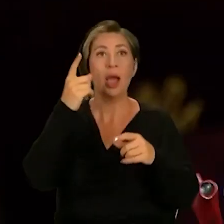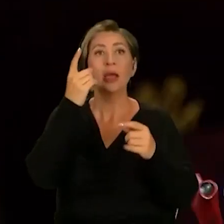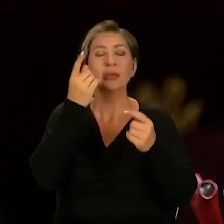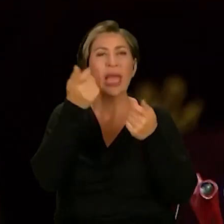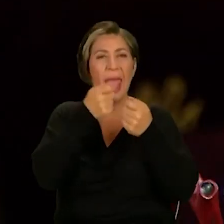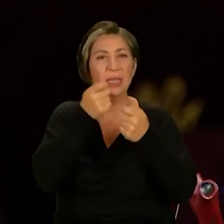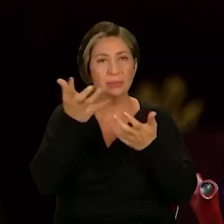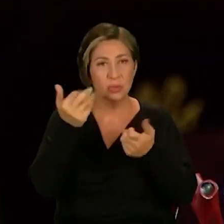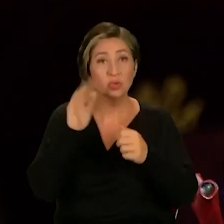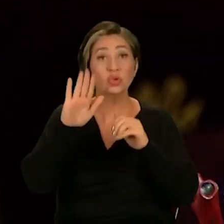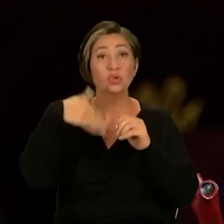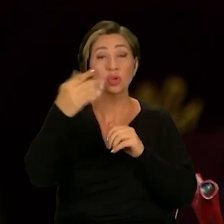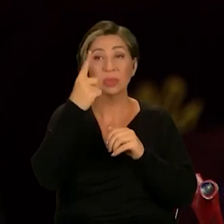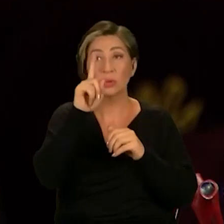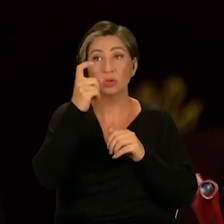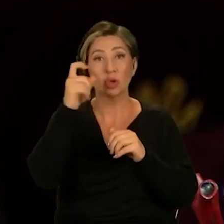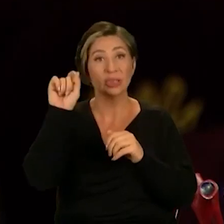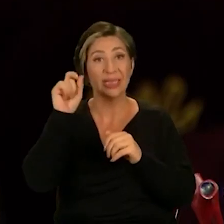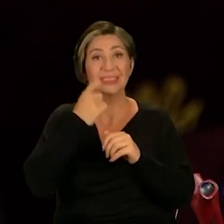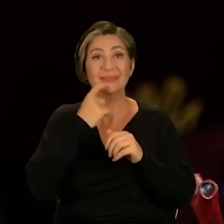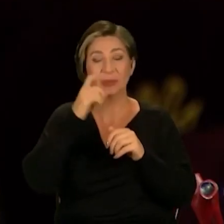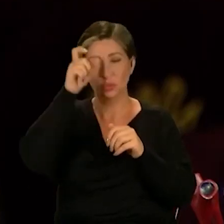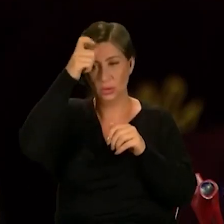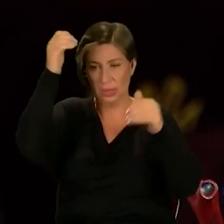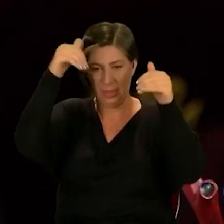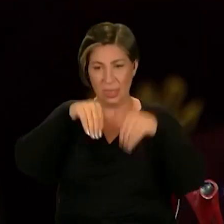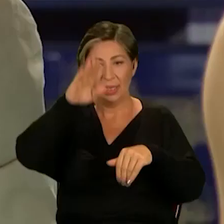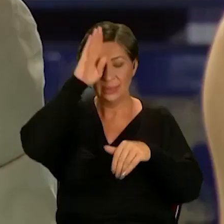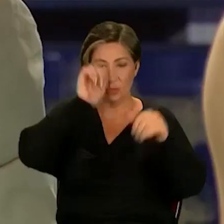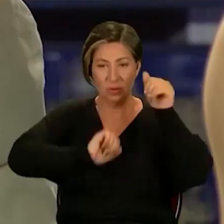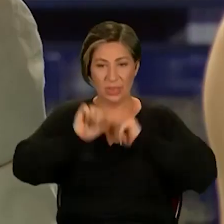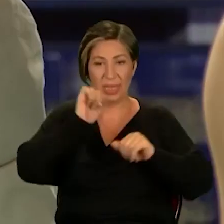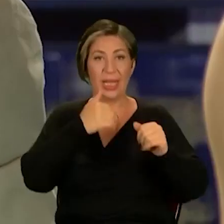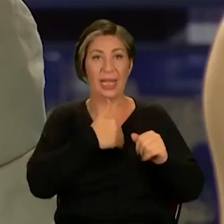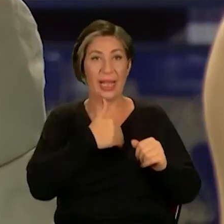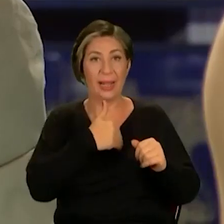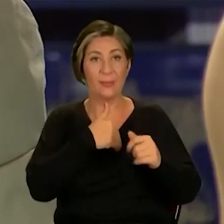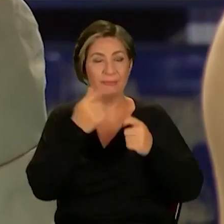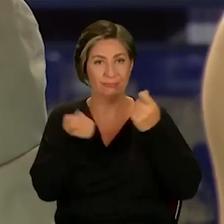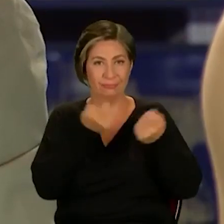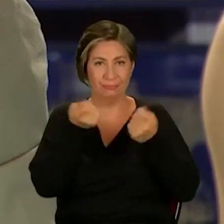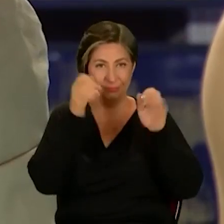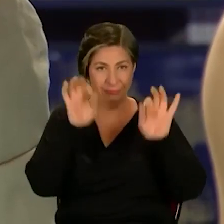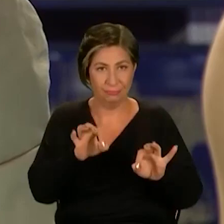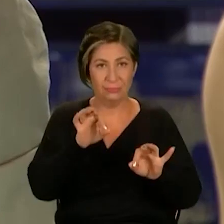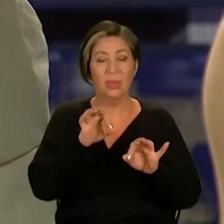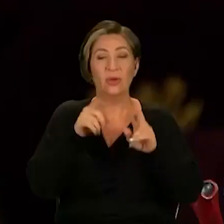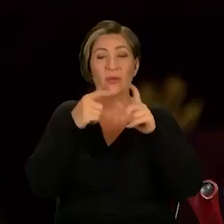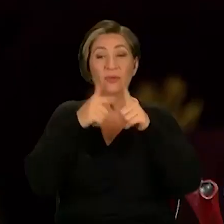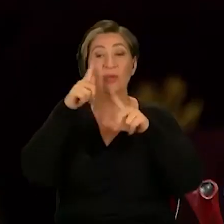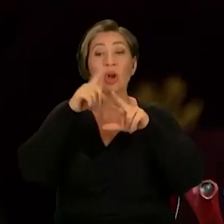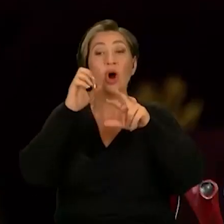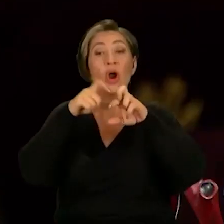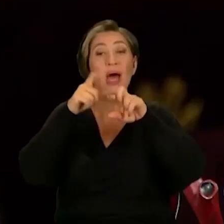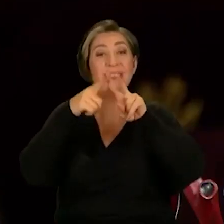alıyorsunuz ve sonra 90 yılında dönüyorsunuz memlekete. İstanbul Üniversitesi Kardiyoloji Enstitüsü'nde göreve başlıyorsunuz. Florence Nightingale